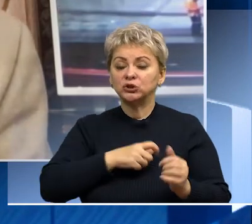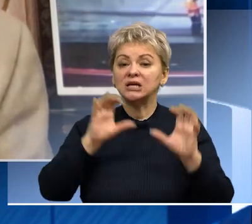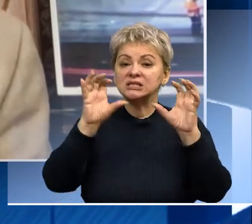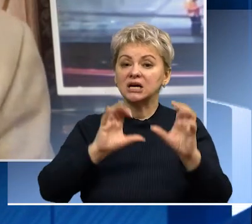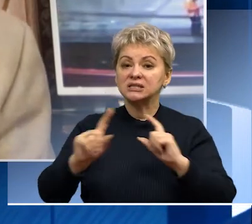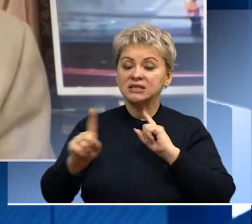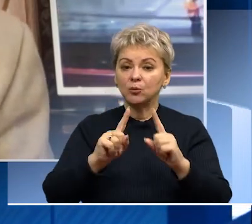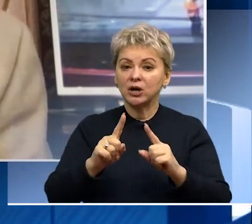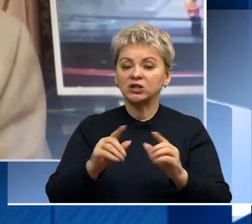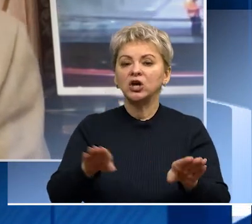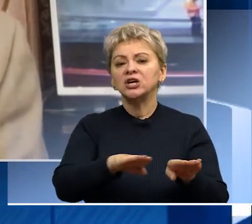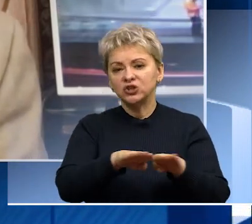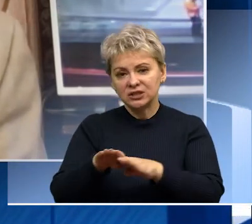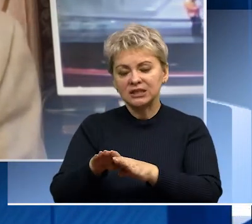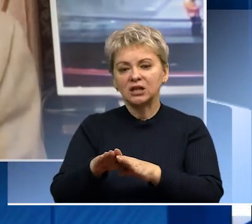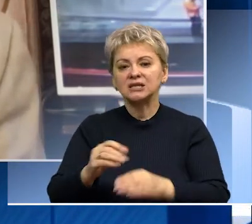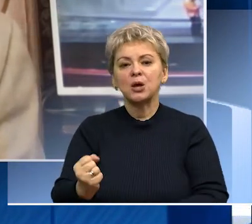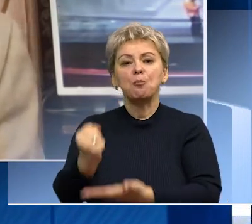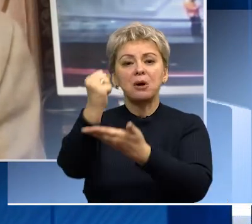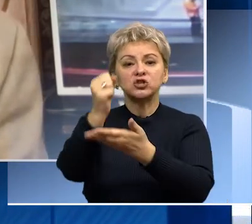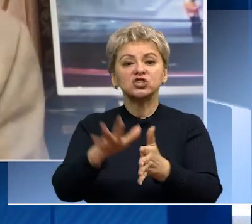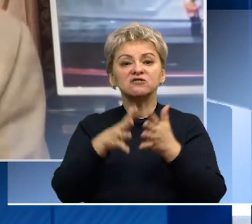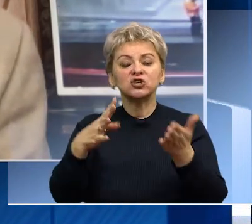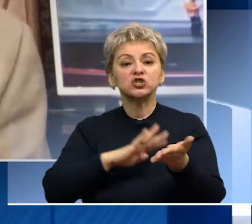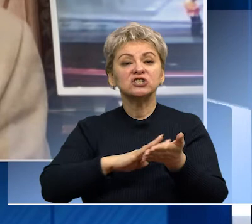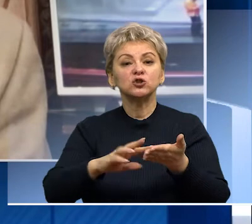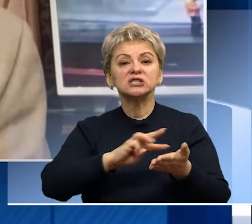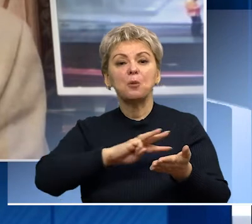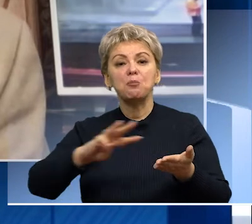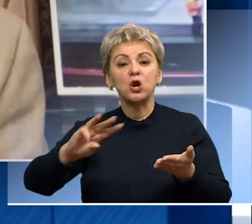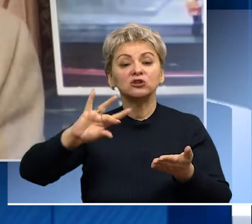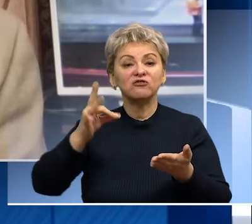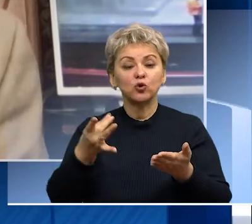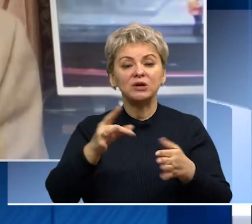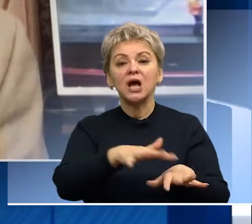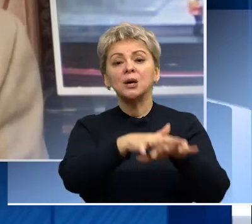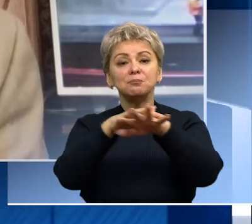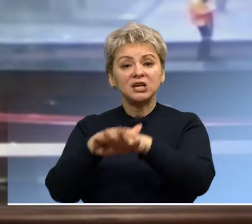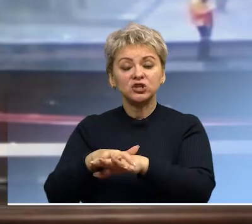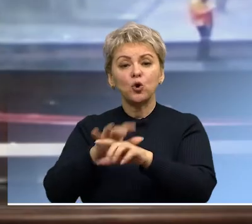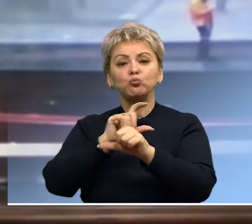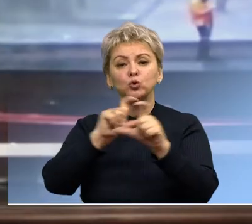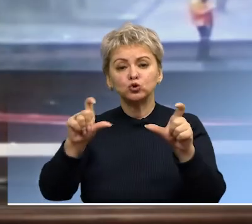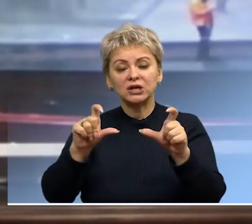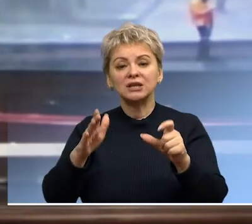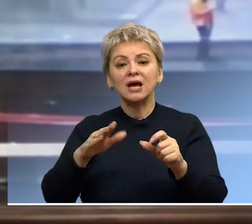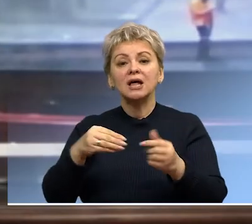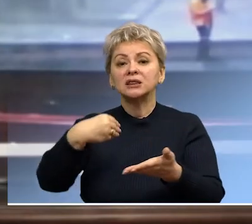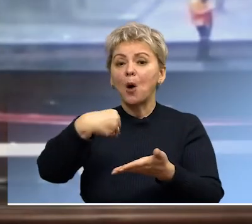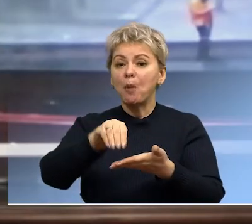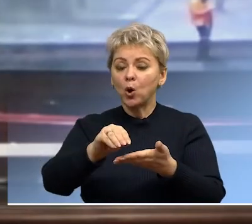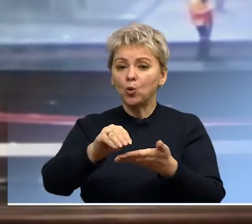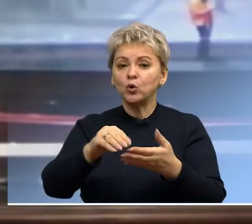депутаты Заксобрания единогласно поддержали свыше 90 миллионов рублей, выделенные из бюджета